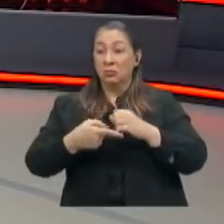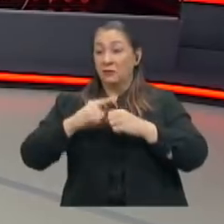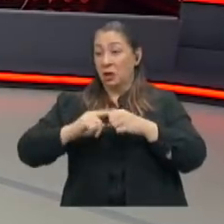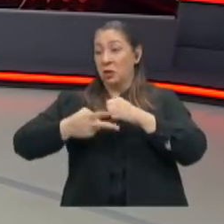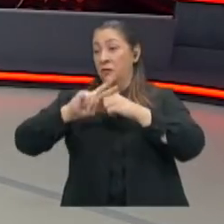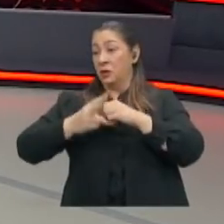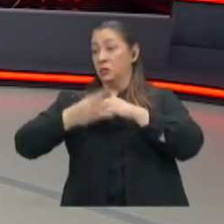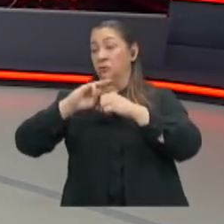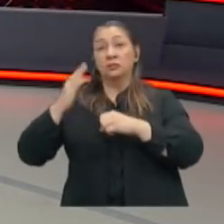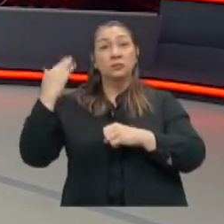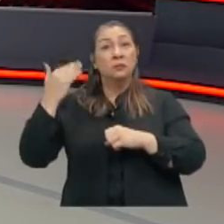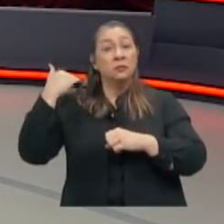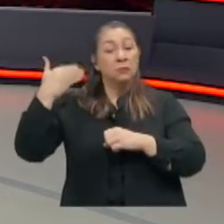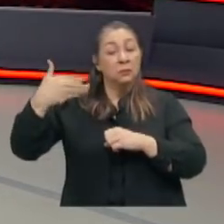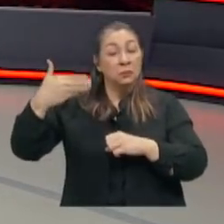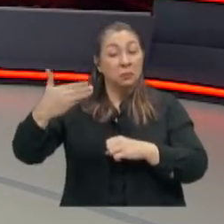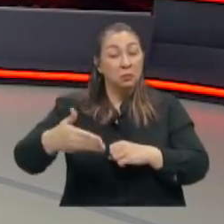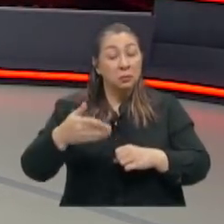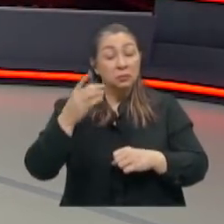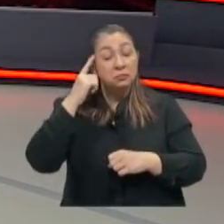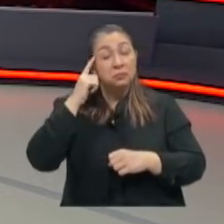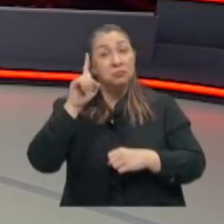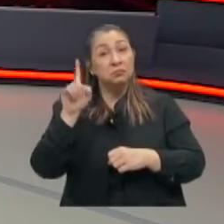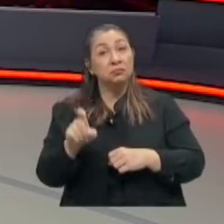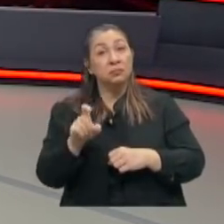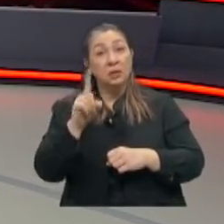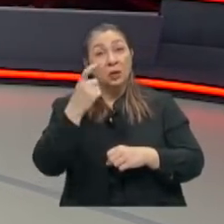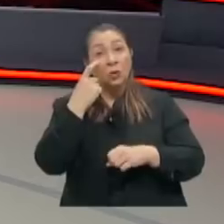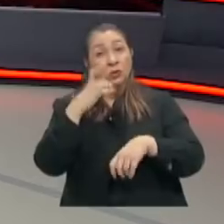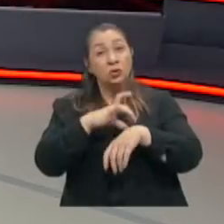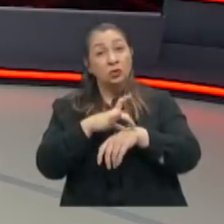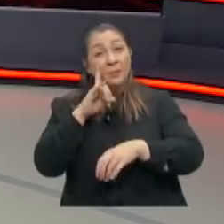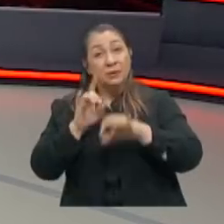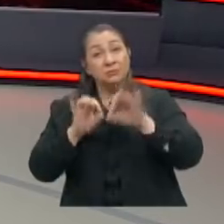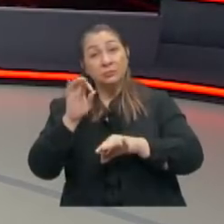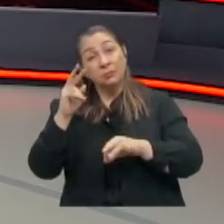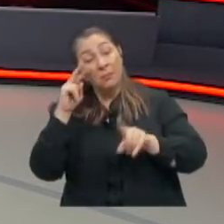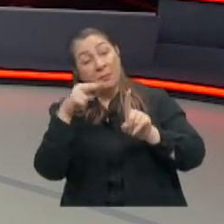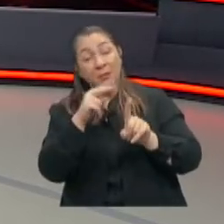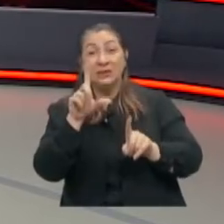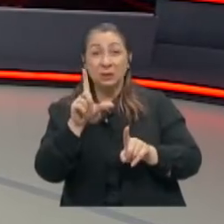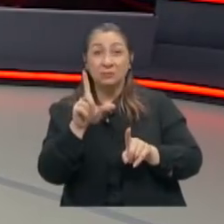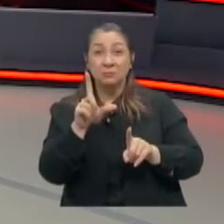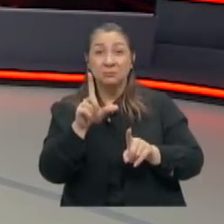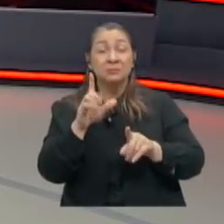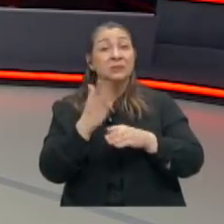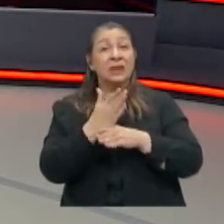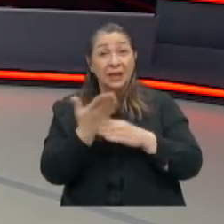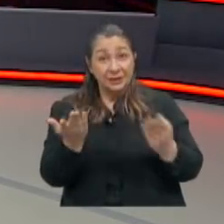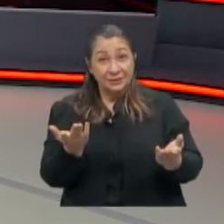haftalardan sonra insanın aklına bir soru geliyor. Acaba bir de göz doktoru mu baksa acaba o gözlere diye.